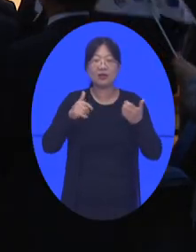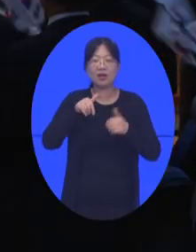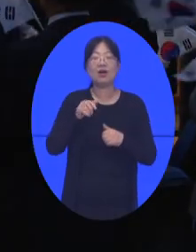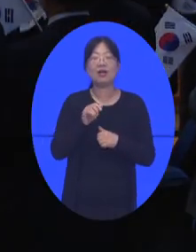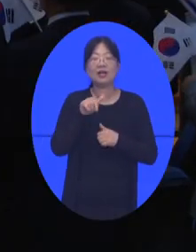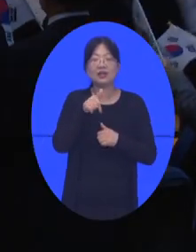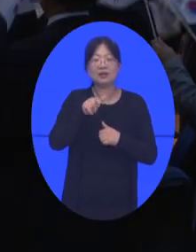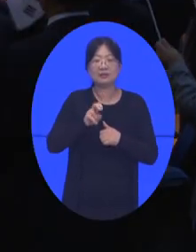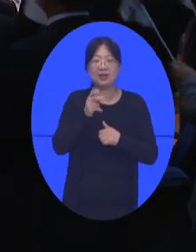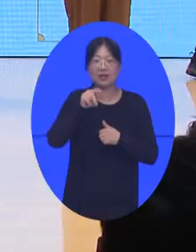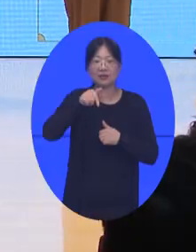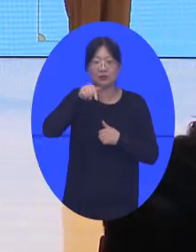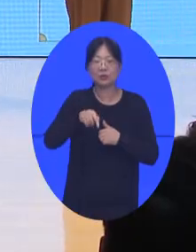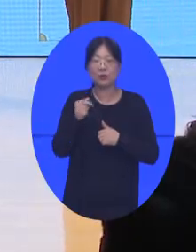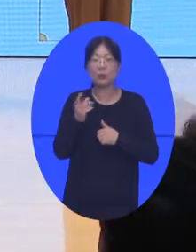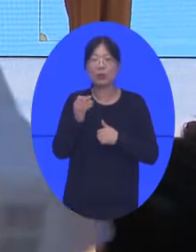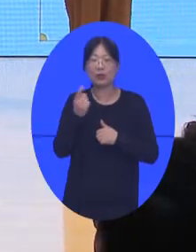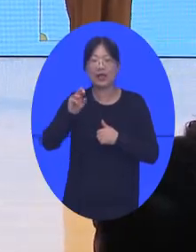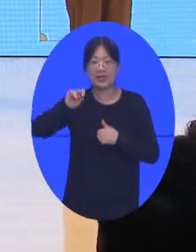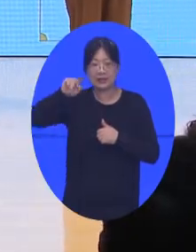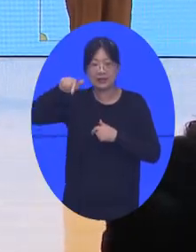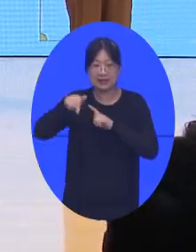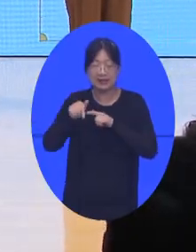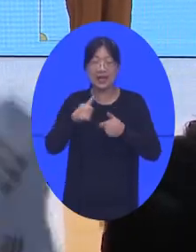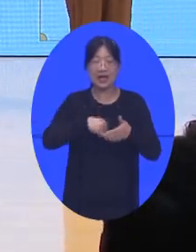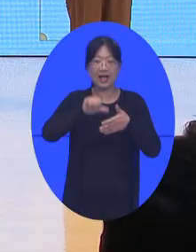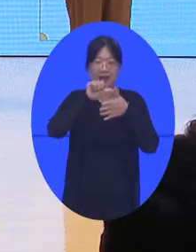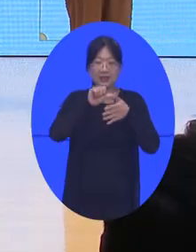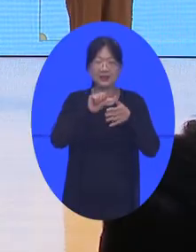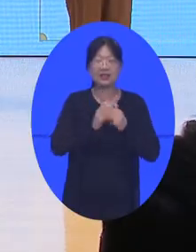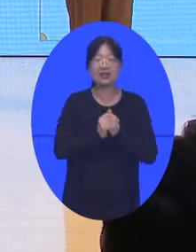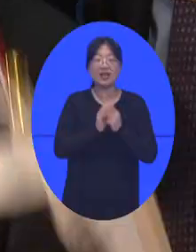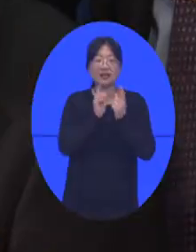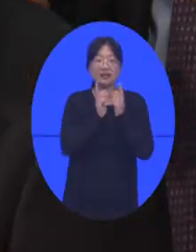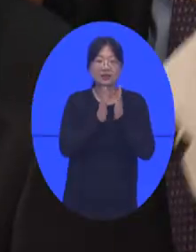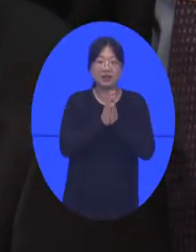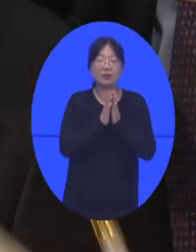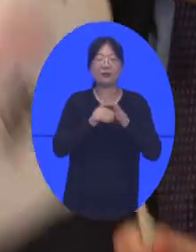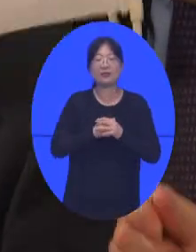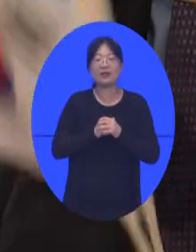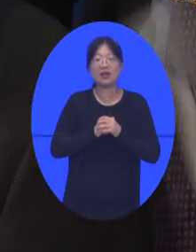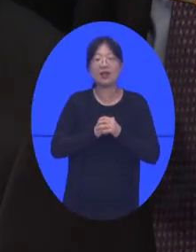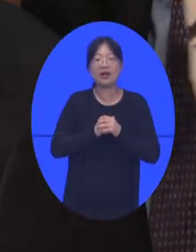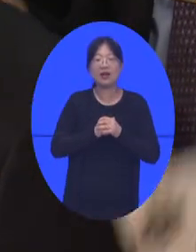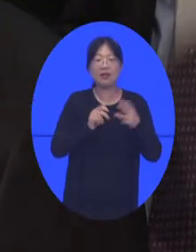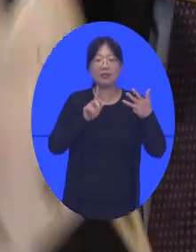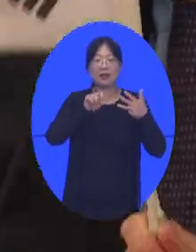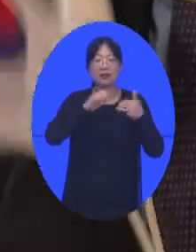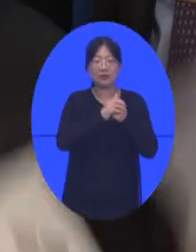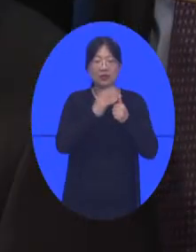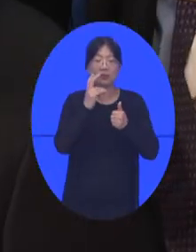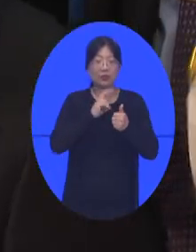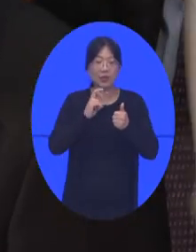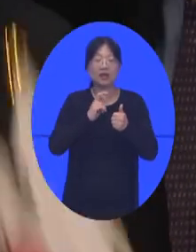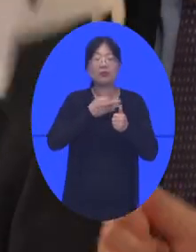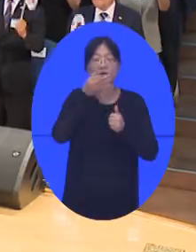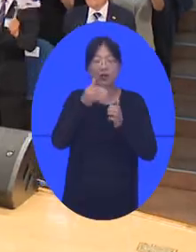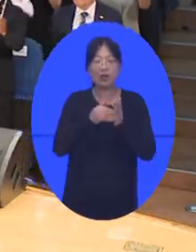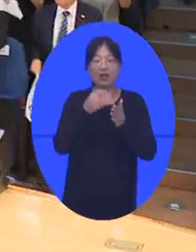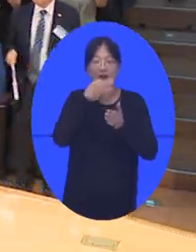김학규, 오광심 독립운동가 부부의 아들 김일진 광복회 대의원이 직접 광복절 노래를 재창하며 의미를